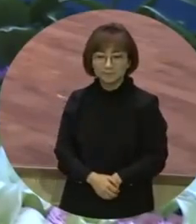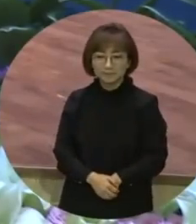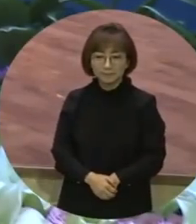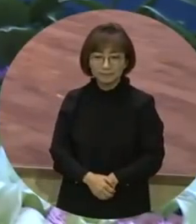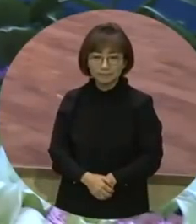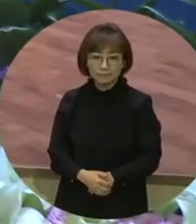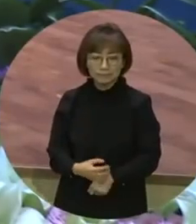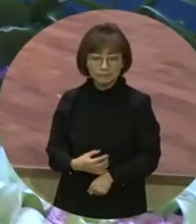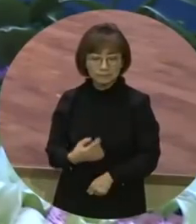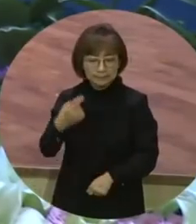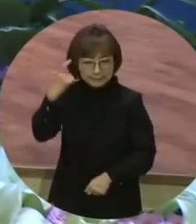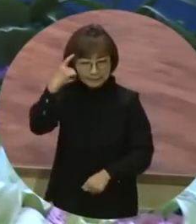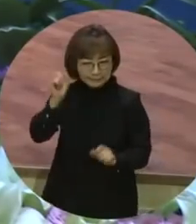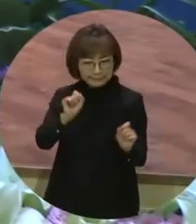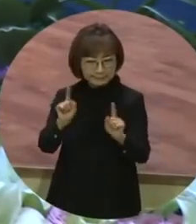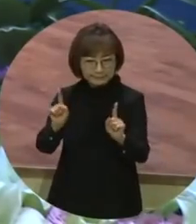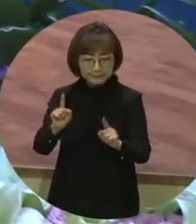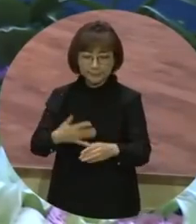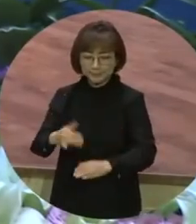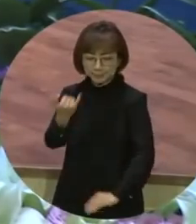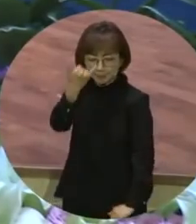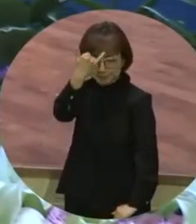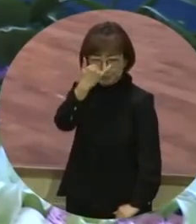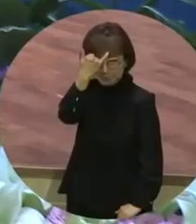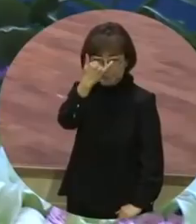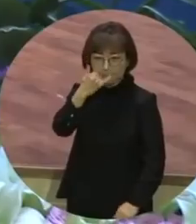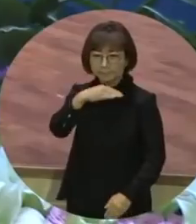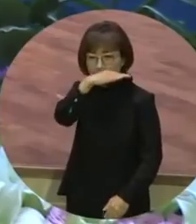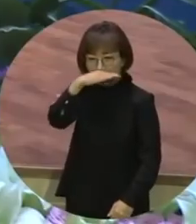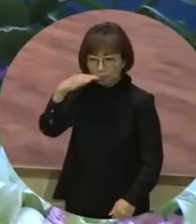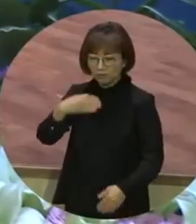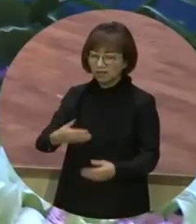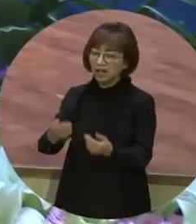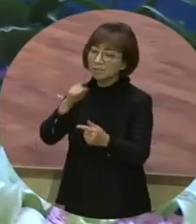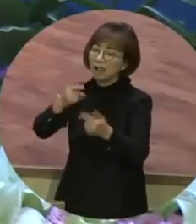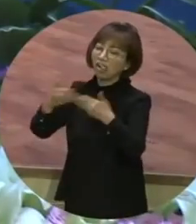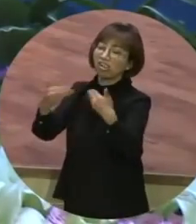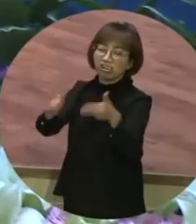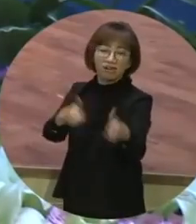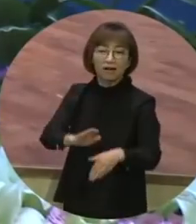의식적으로 조심합니다. 아주 예를 지킵니다. 함부로 하지 않습니다.